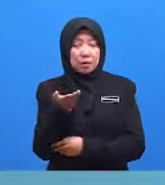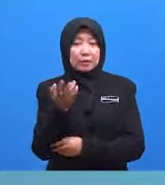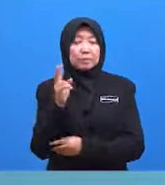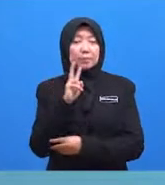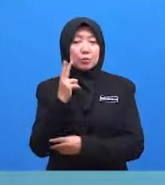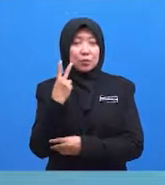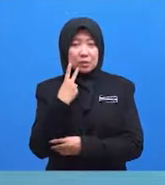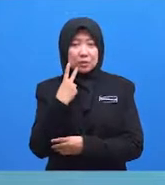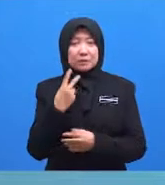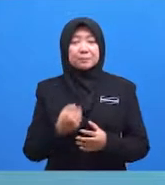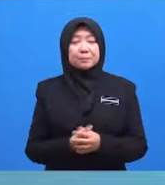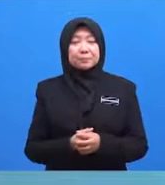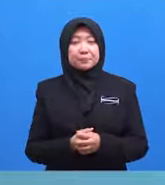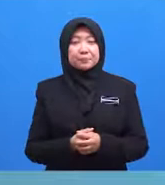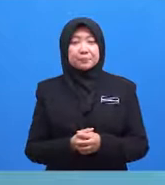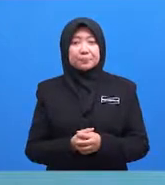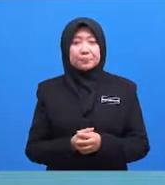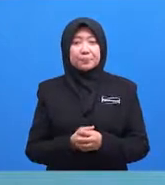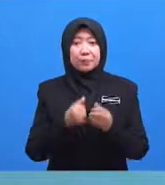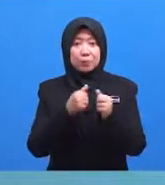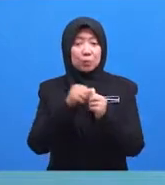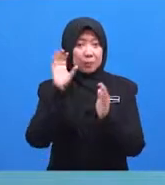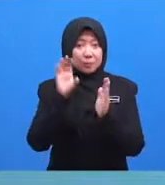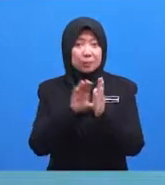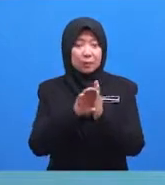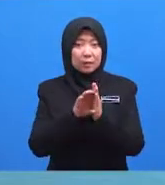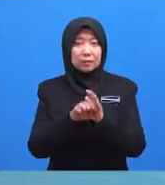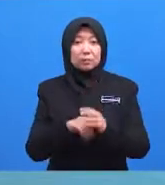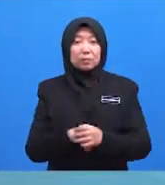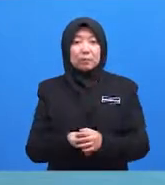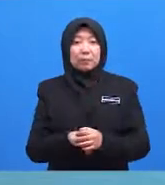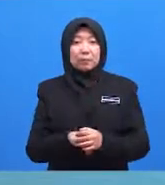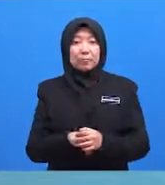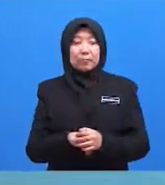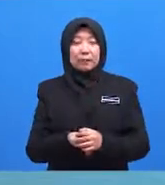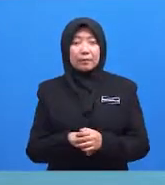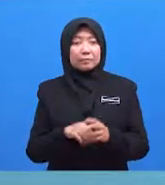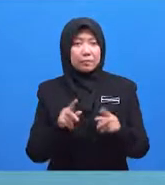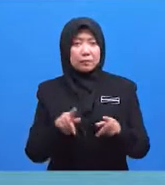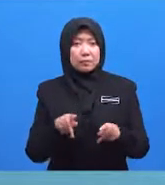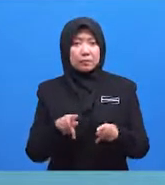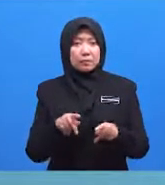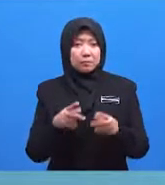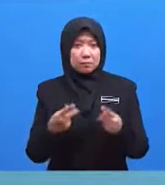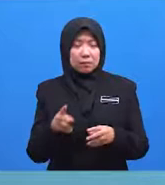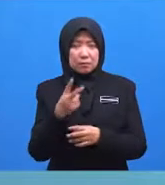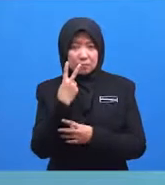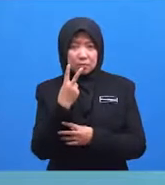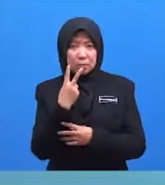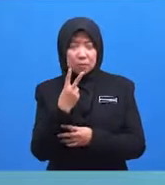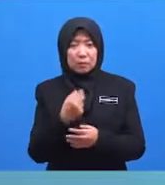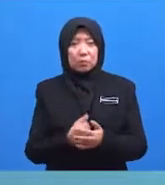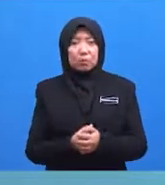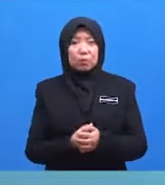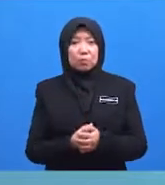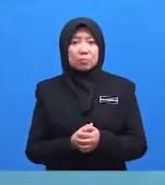selera. Berdasarkan gambar rajah tersebut, adakah murid pernah melihat hidangan